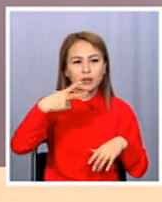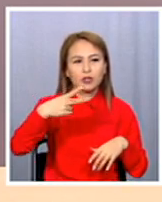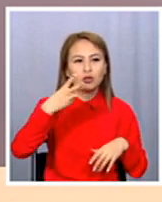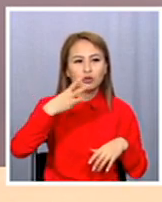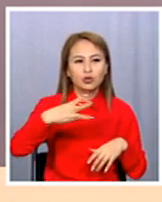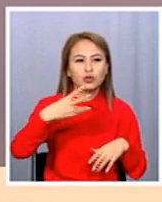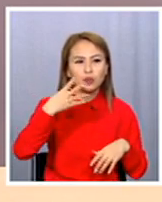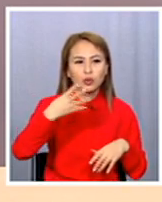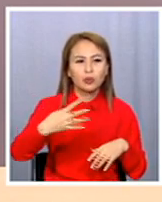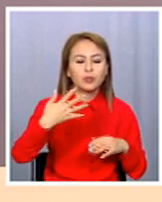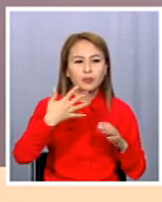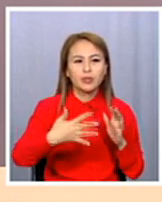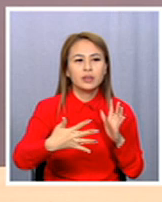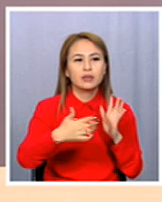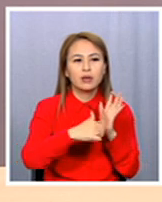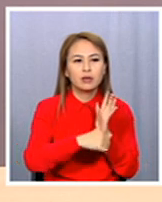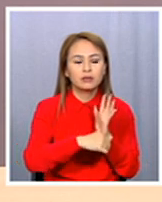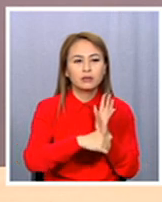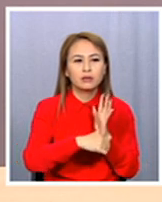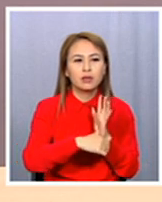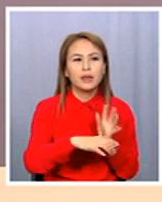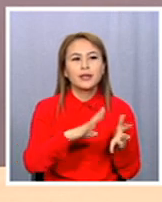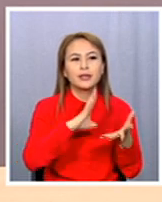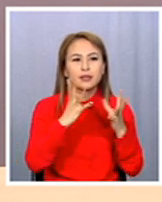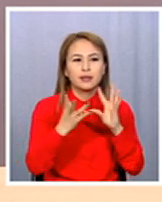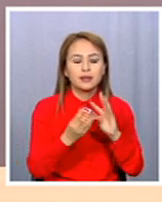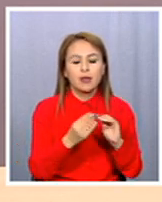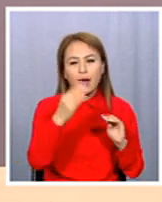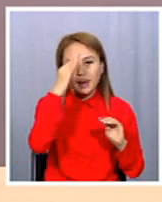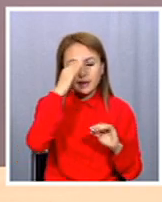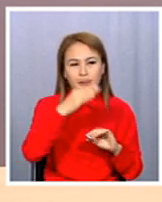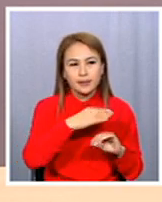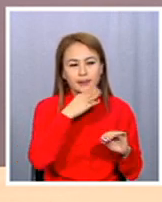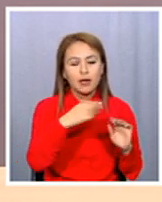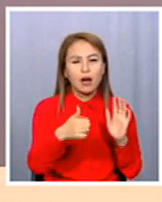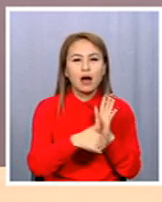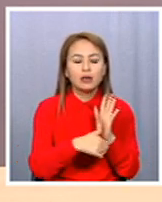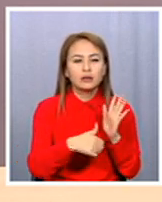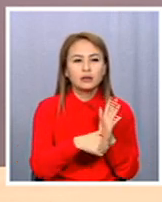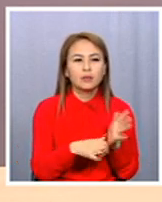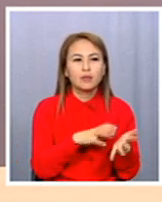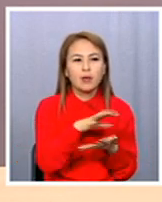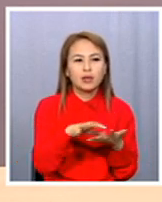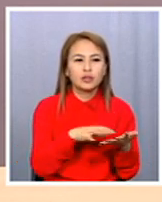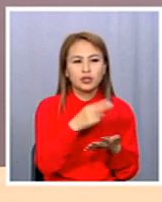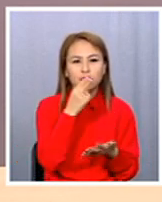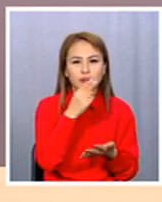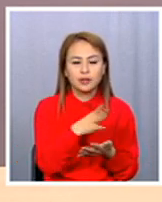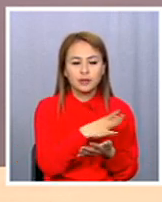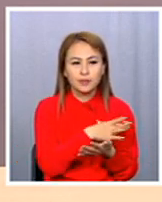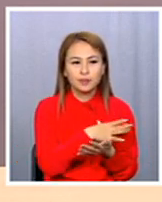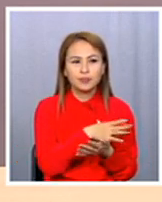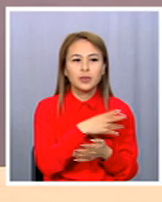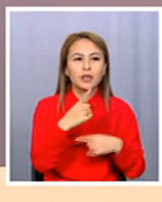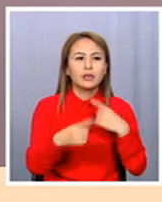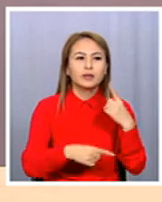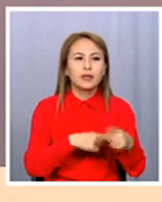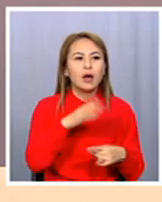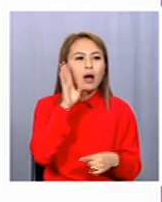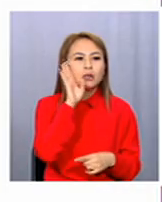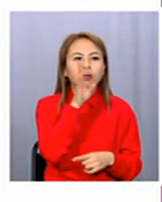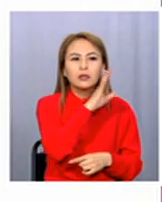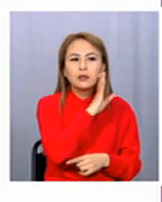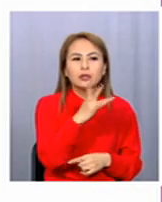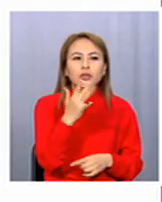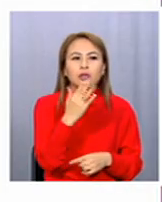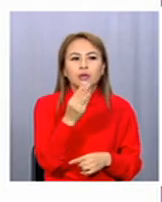4, 5, 6. Яғни балалар, әкесі 6 бәліш жеді. Келесі сұрақ, анасы неше бәліш